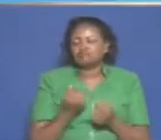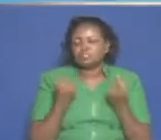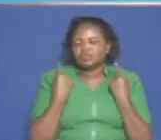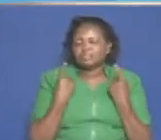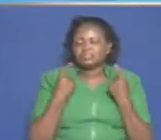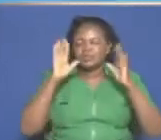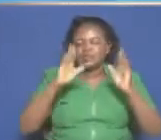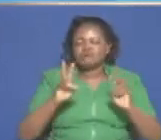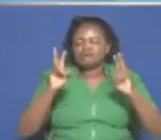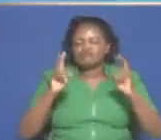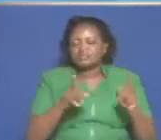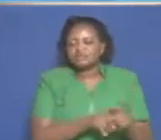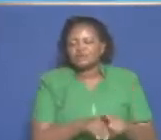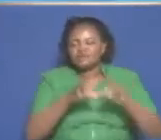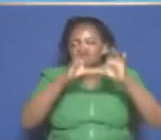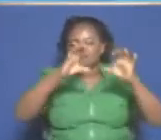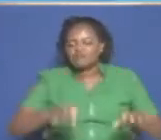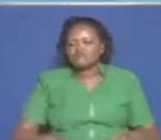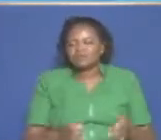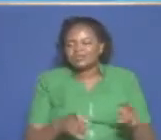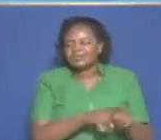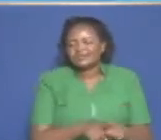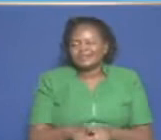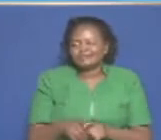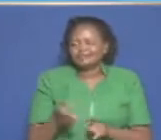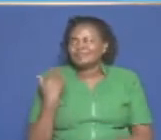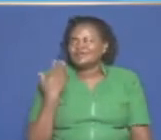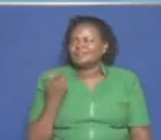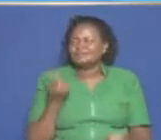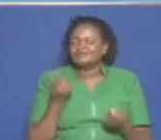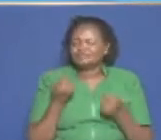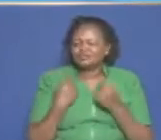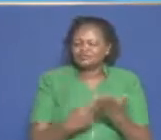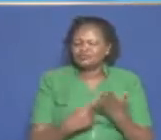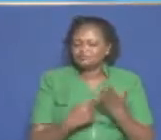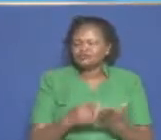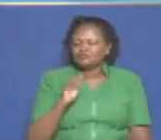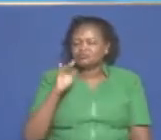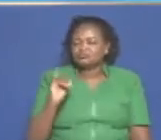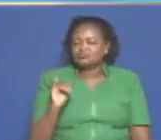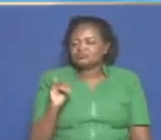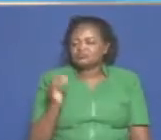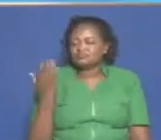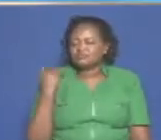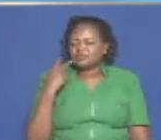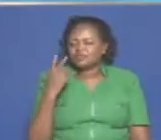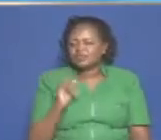kama ugatuzi, mswada muhimu hata ile tulikuwa tumeijadili tu hivi majuzi ya BBI, tulikuwa tumepata kwamba wakilishi wengi wa